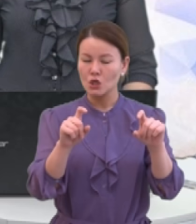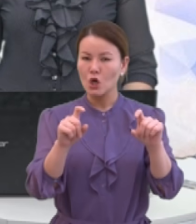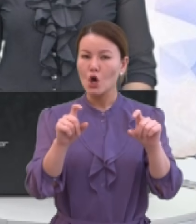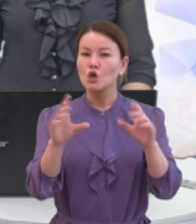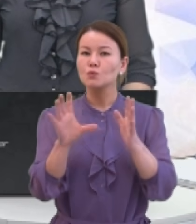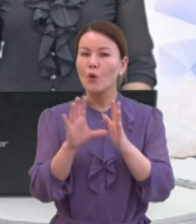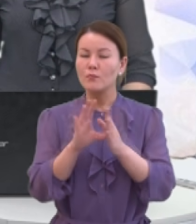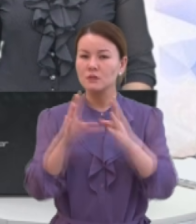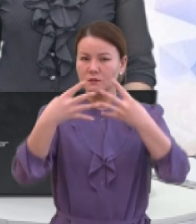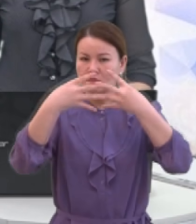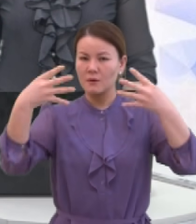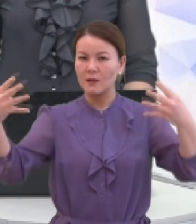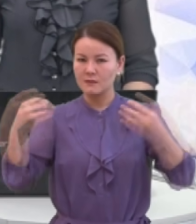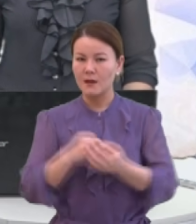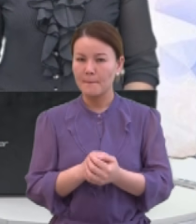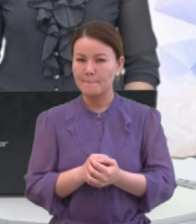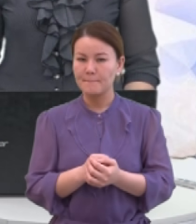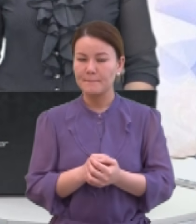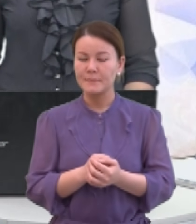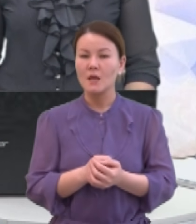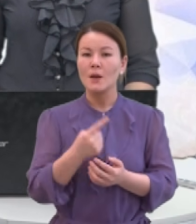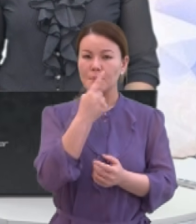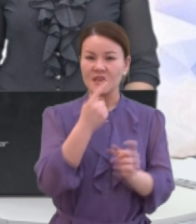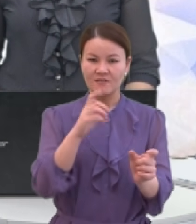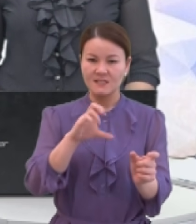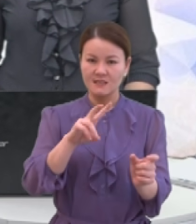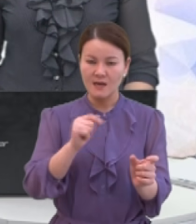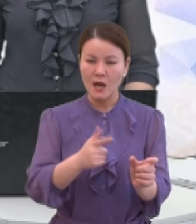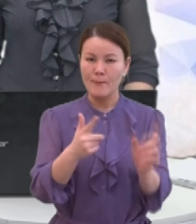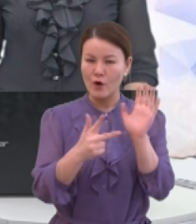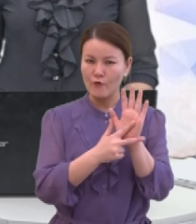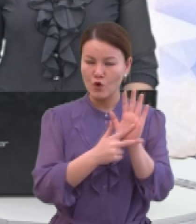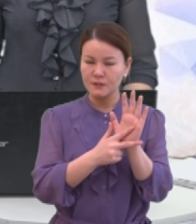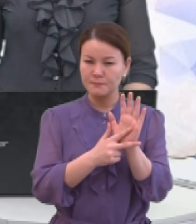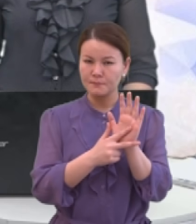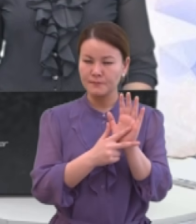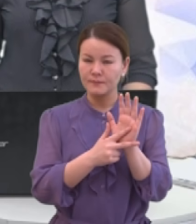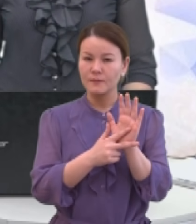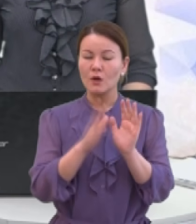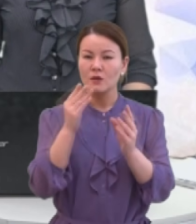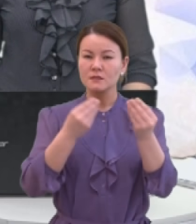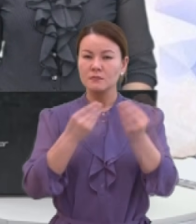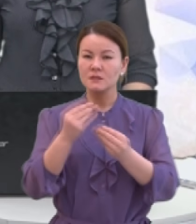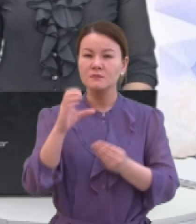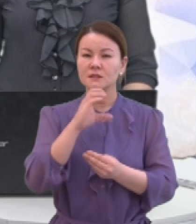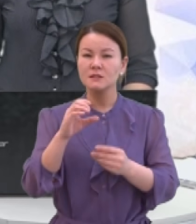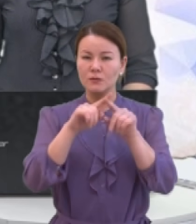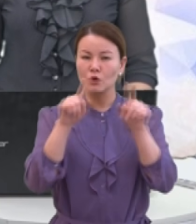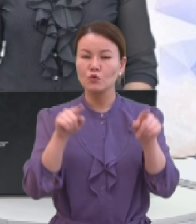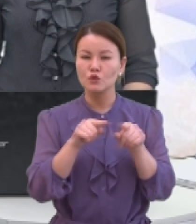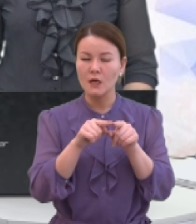наборного полотна первое слагаемое 8 изобразим синими кружками